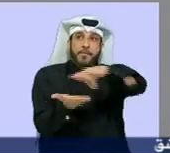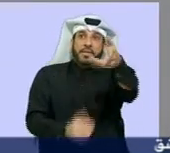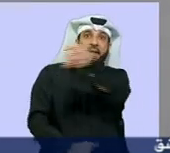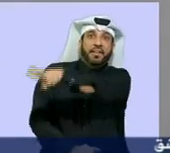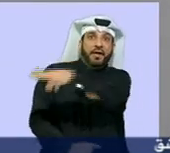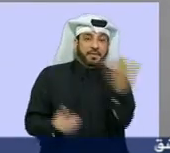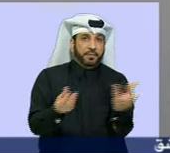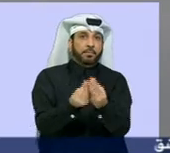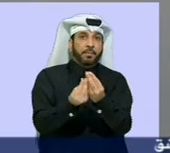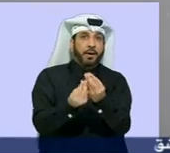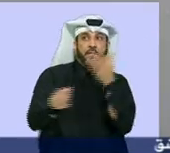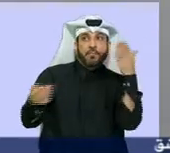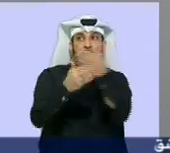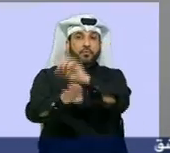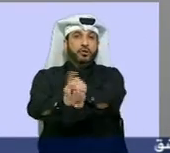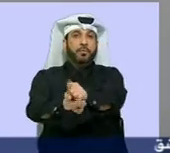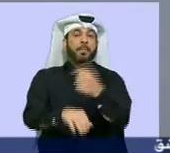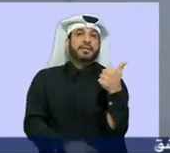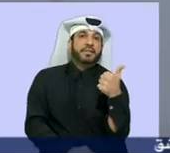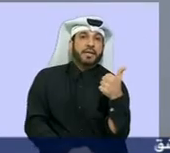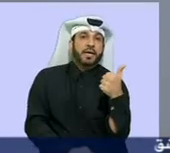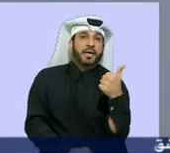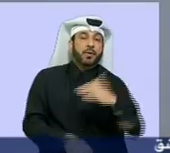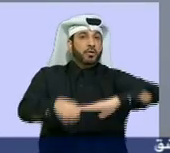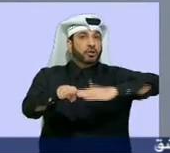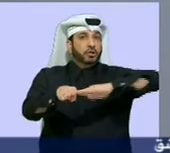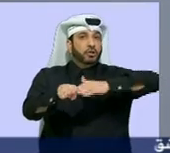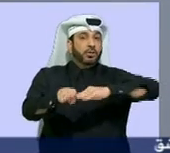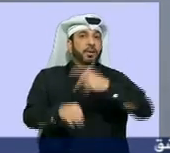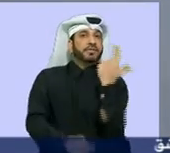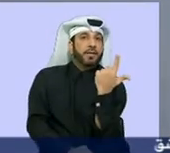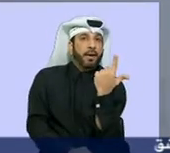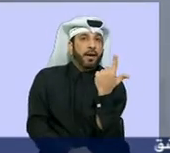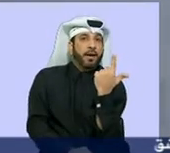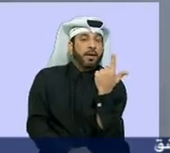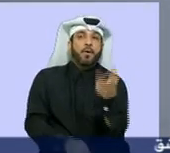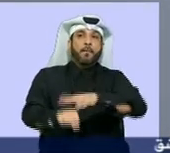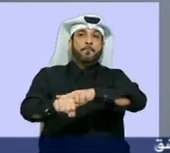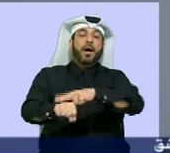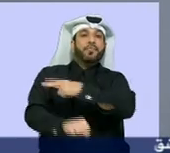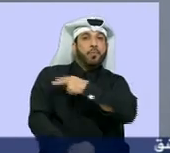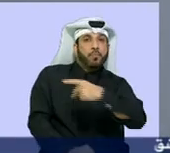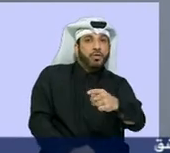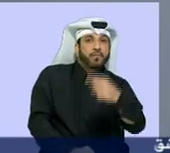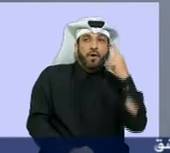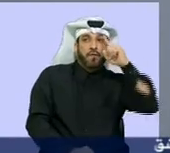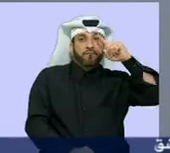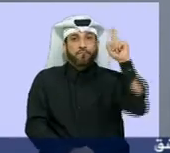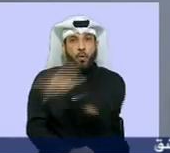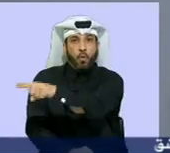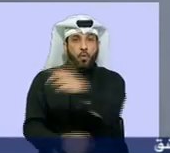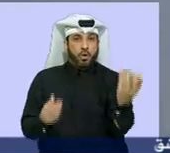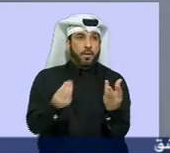مدينة دريا مؤلفة من 6 دبابات و7 عربات BMP و9 سيارات وثبت عليها رشاشات من الدوشكا والأسلحة الخفيفة